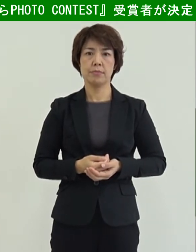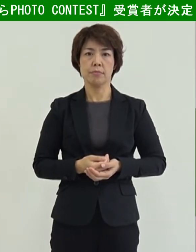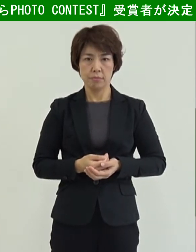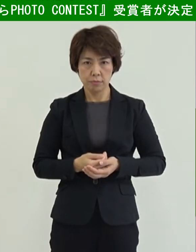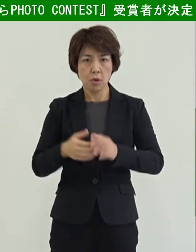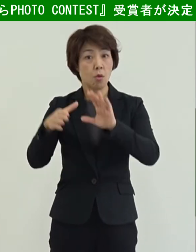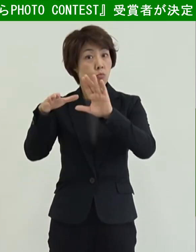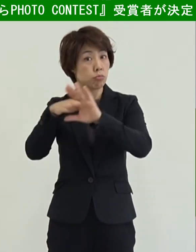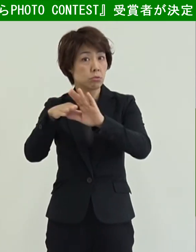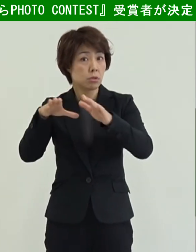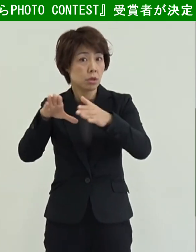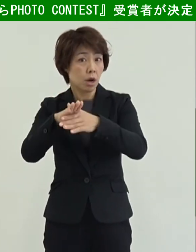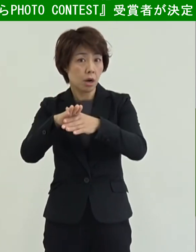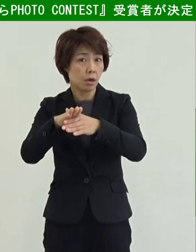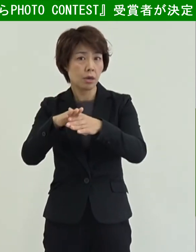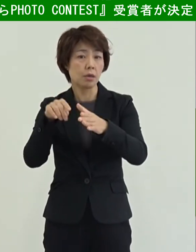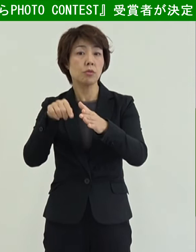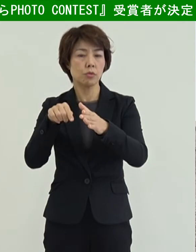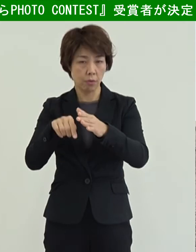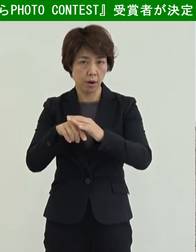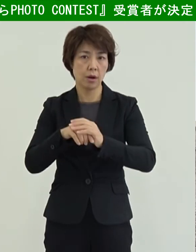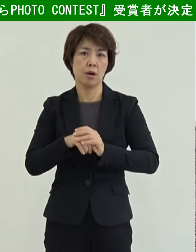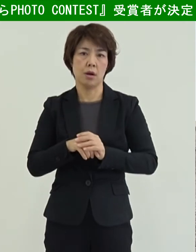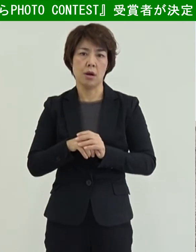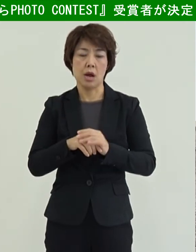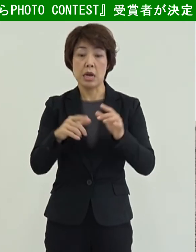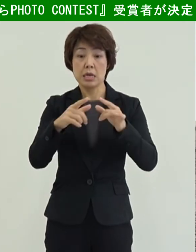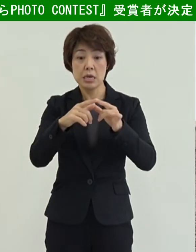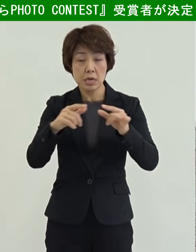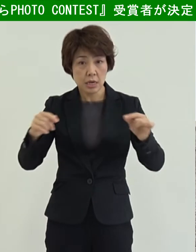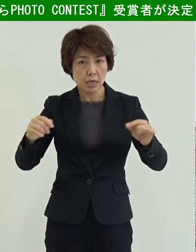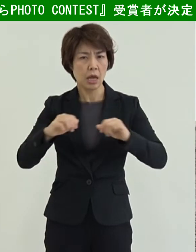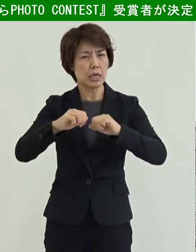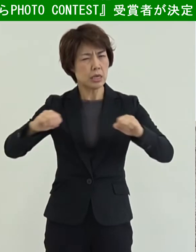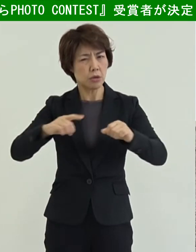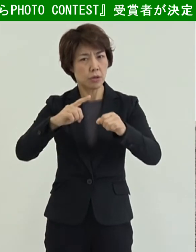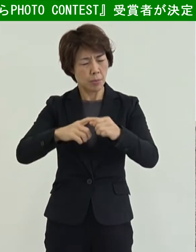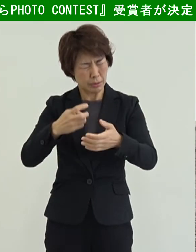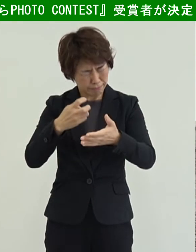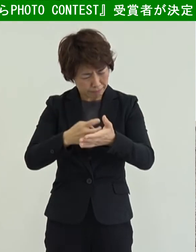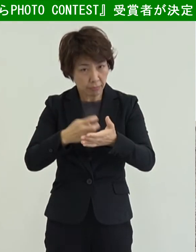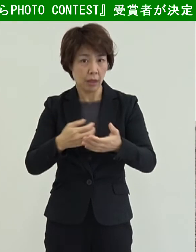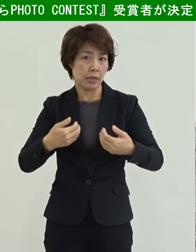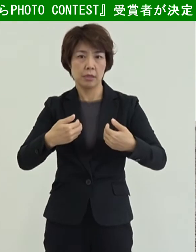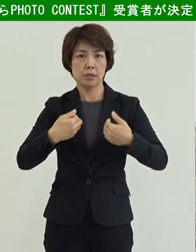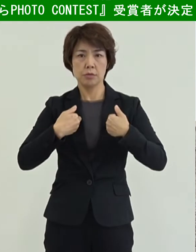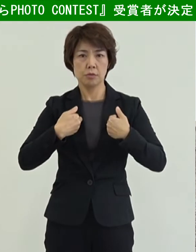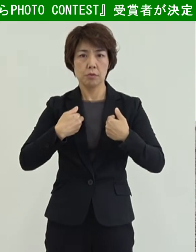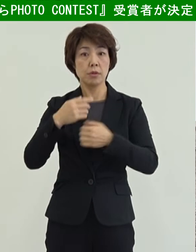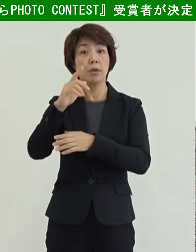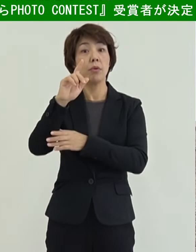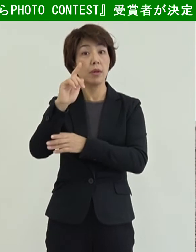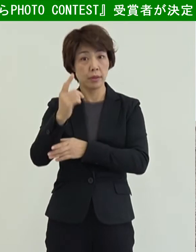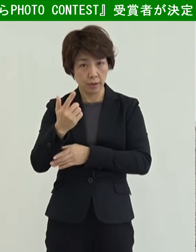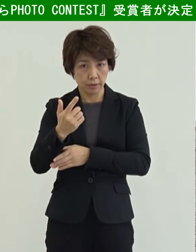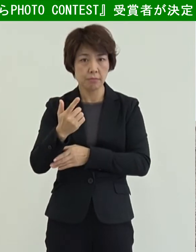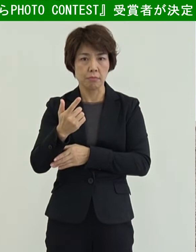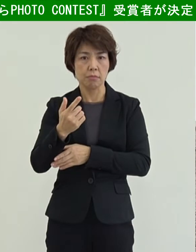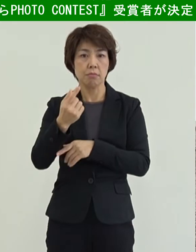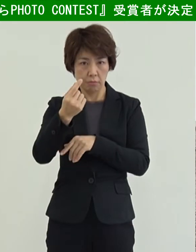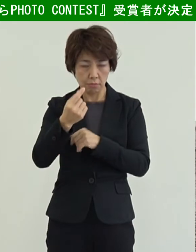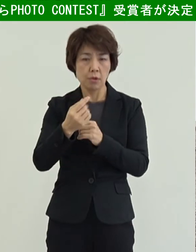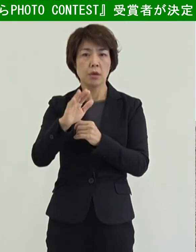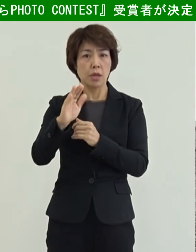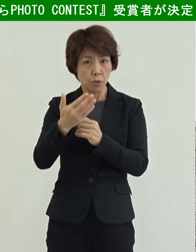この文化っていうものはあの a人間が生きる上で別に必要不可欠なものではないと思うんですが